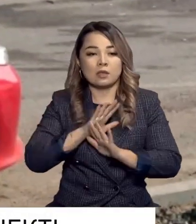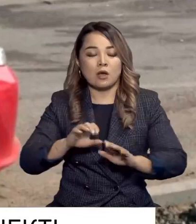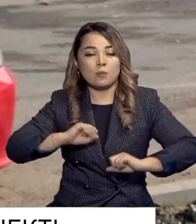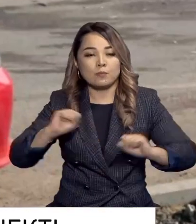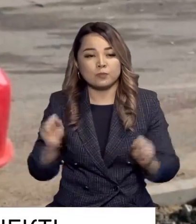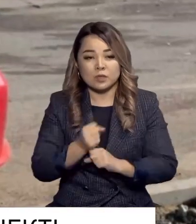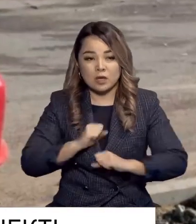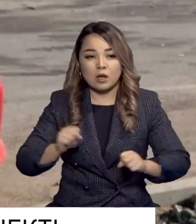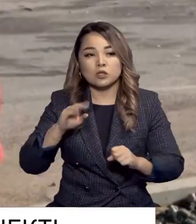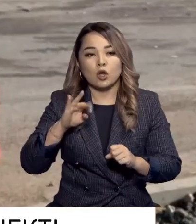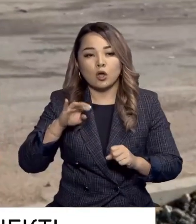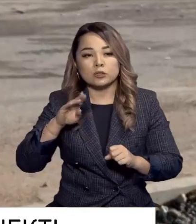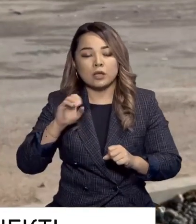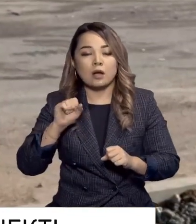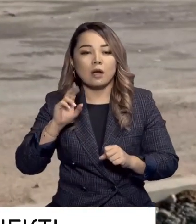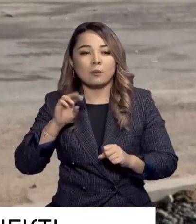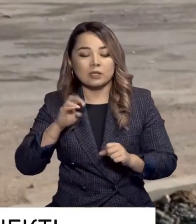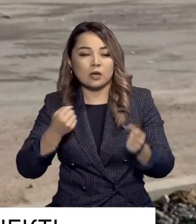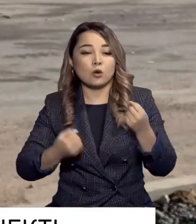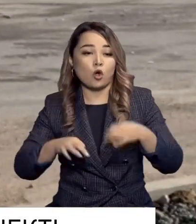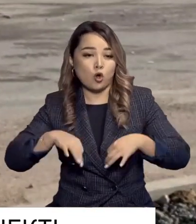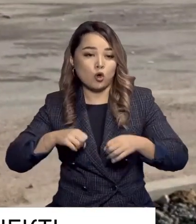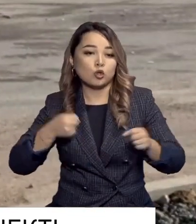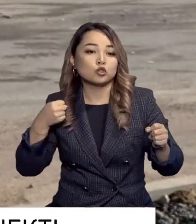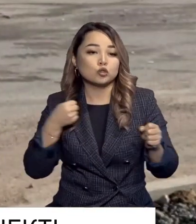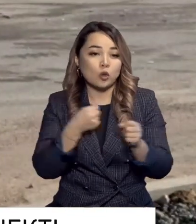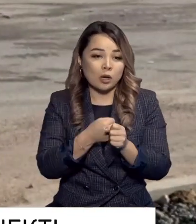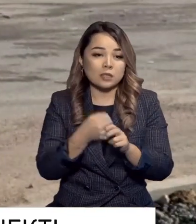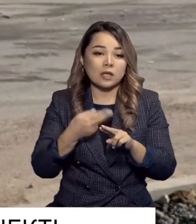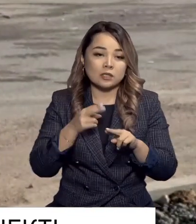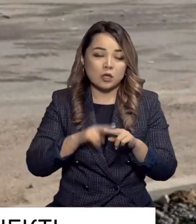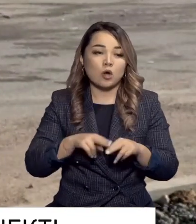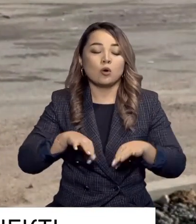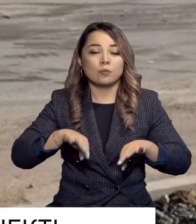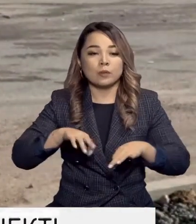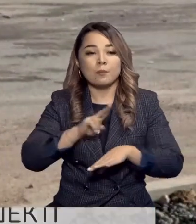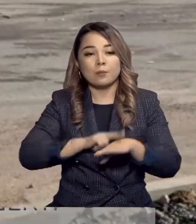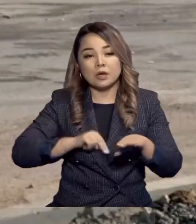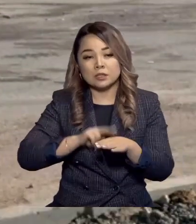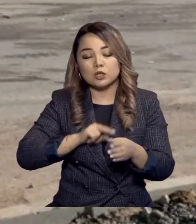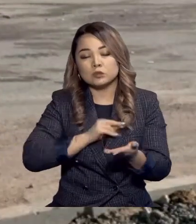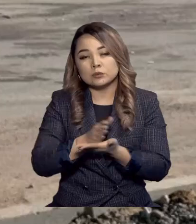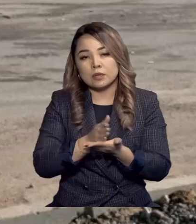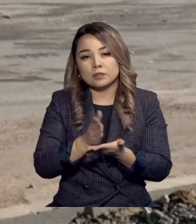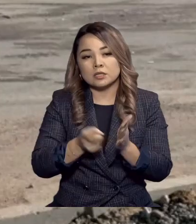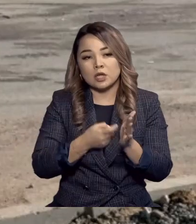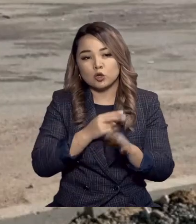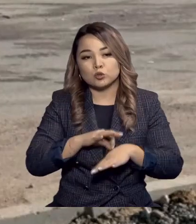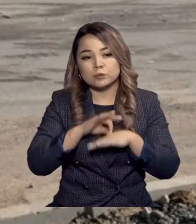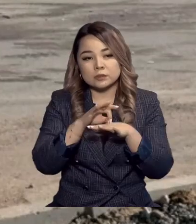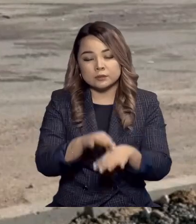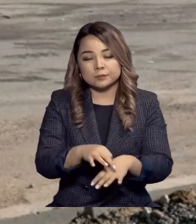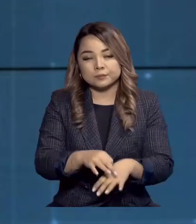келіп Toyota Camry көлігін соққан. Қазір оқиға орнында жол патрульдік полициясының қызметкерлері жұмыс істеп жатыр.